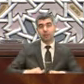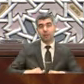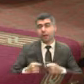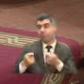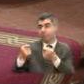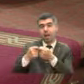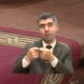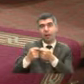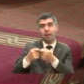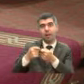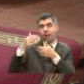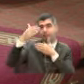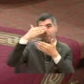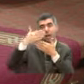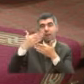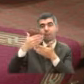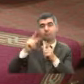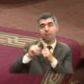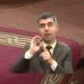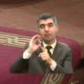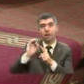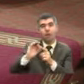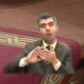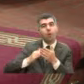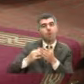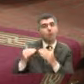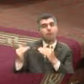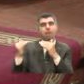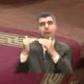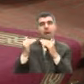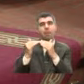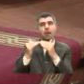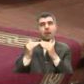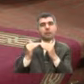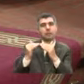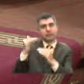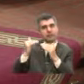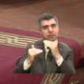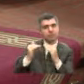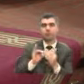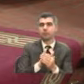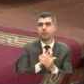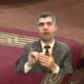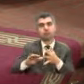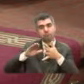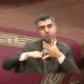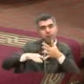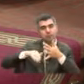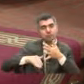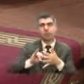مغربي اللي كيحمل الجنسية المغربية وفنان نفس الاستحقاق بالكامل، وإلا كانت شي حاجة حنا نحاربوها.